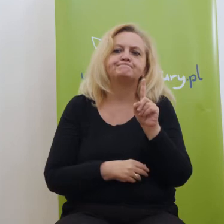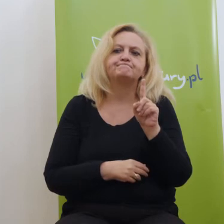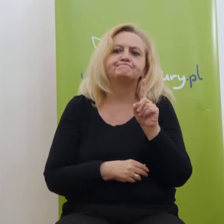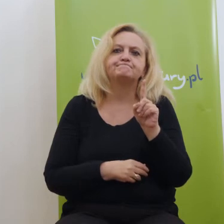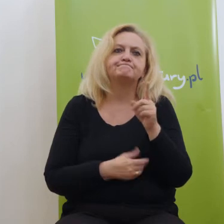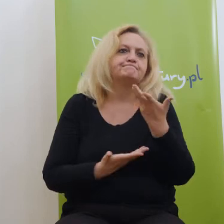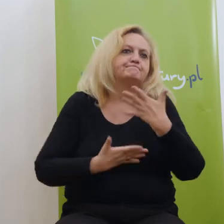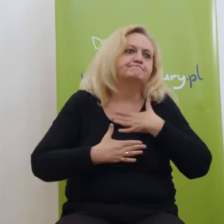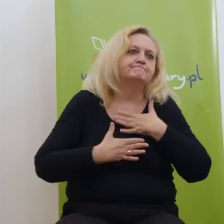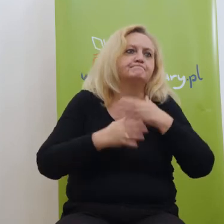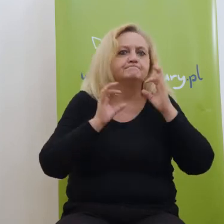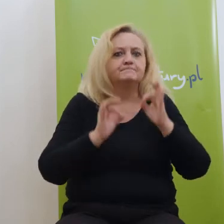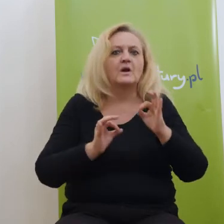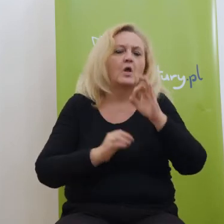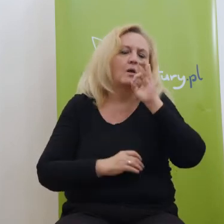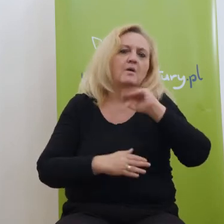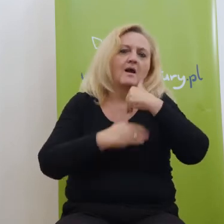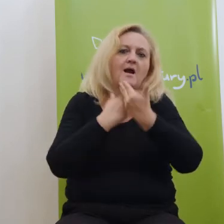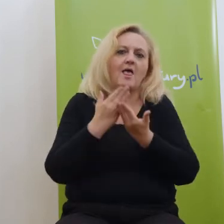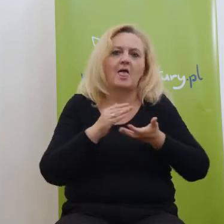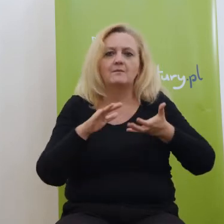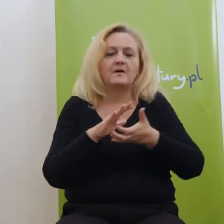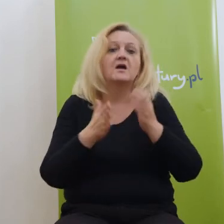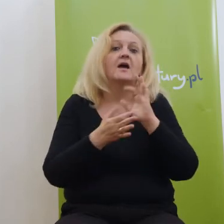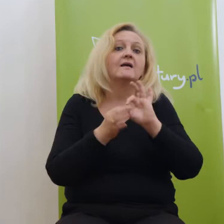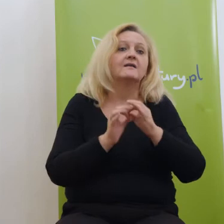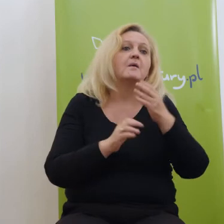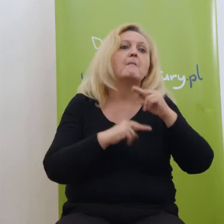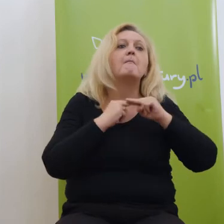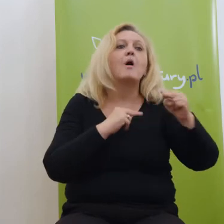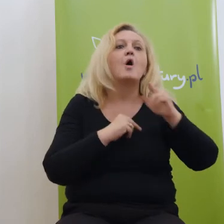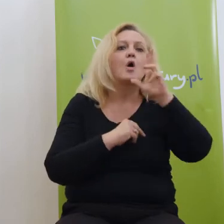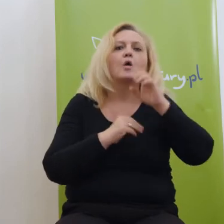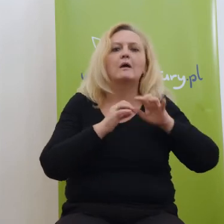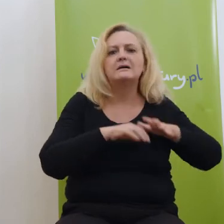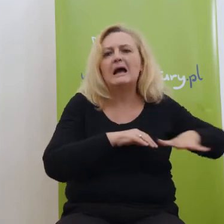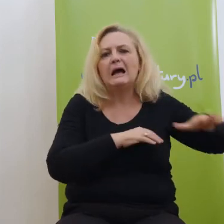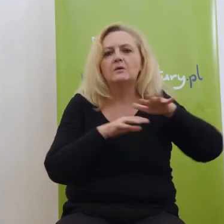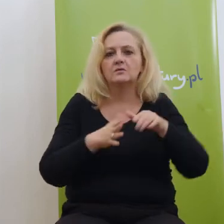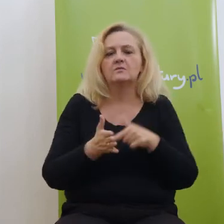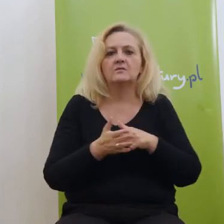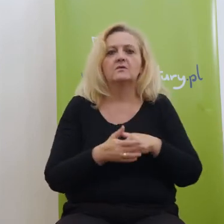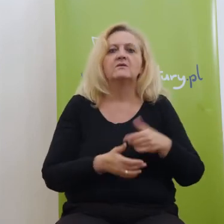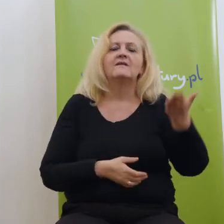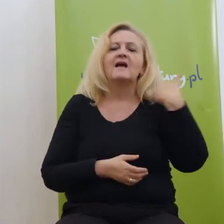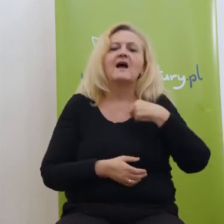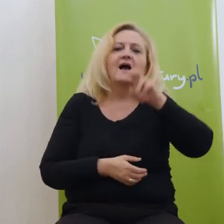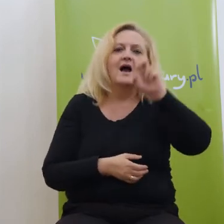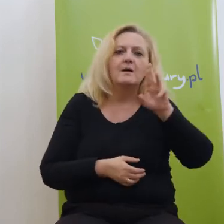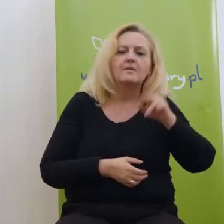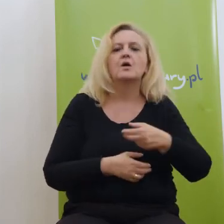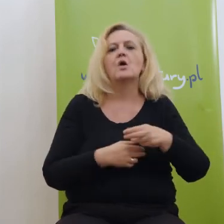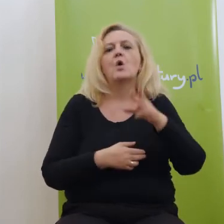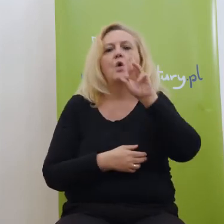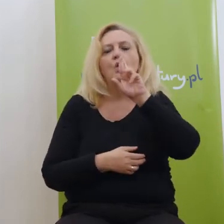nie mielibyśmy porządnego pieczywa, gdyby pola nadal tak wyglądały, jak wyglądały. Ale pola w moim dzieciństwie były pełne chabrów, rumianków,